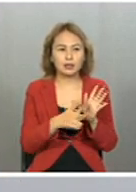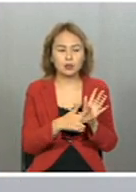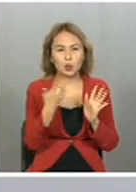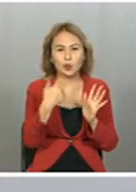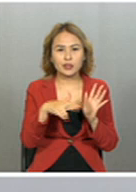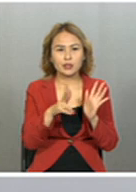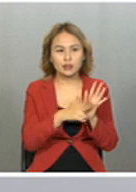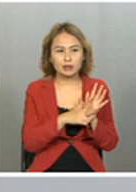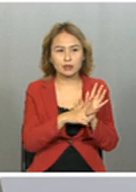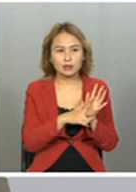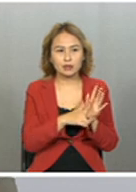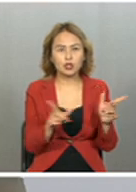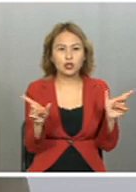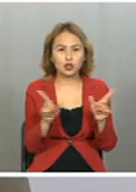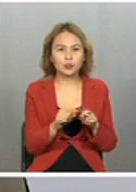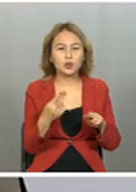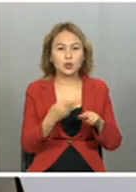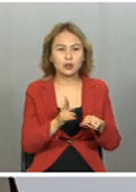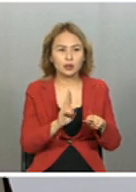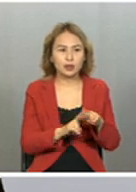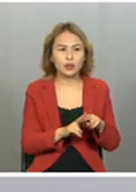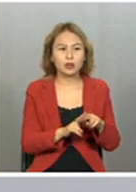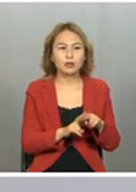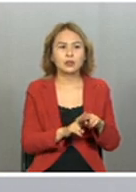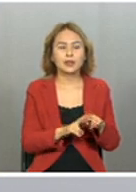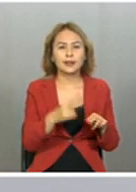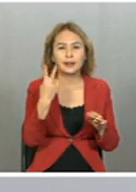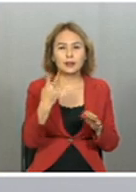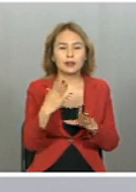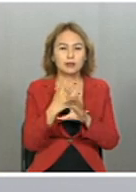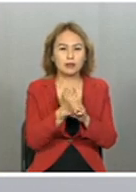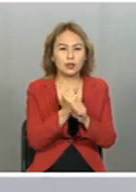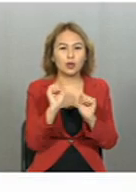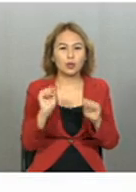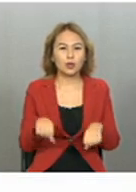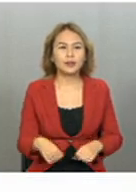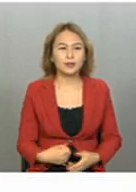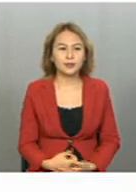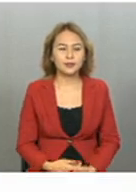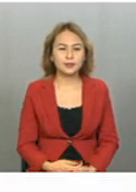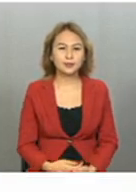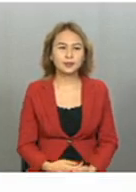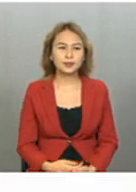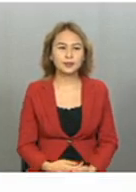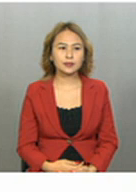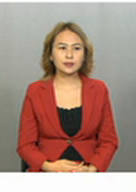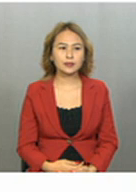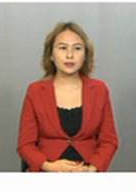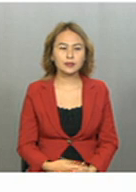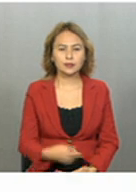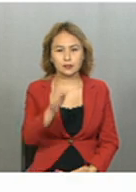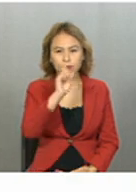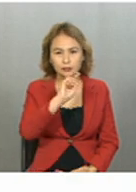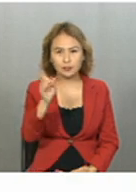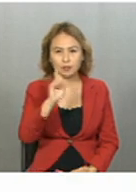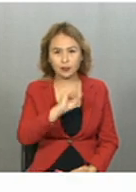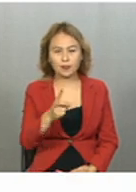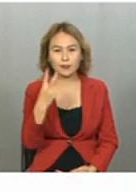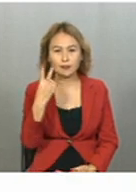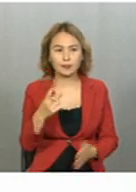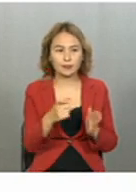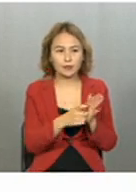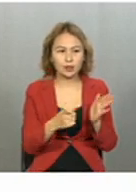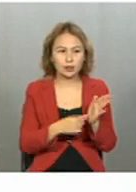38 жұп сандар болғандықтан оны 2-ге қысқартуға болады. Алымында бөлімінде 2-ге бөлейік,